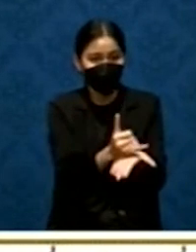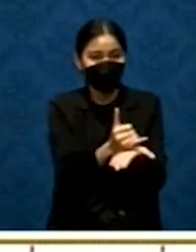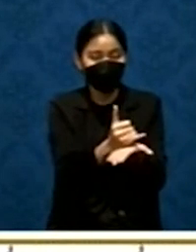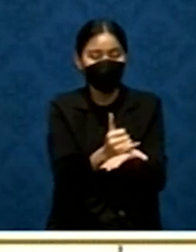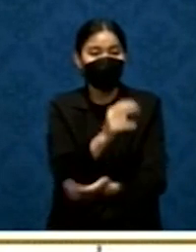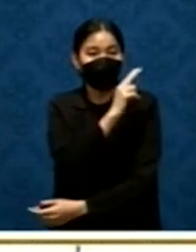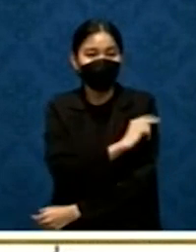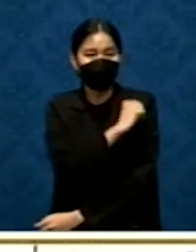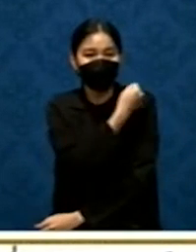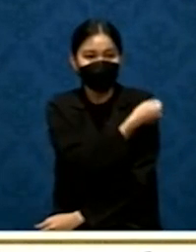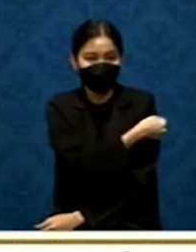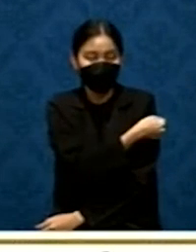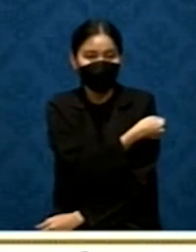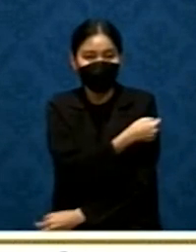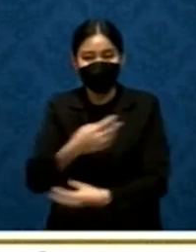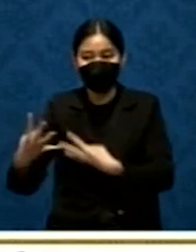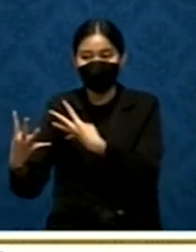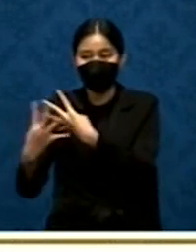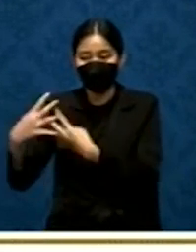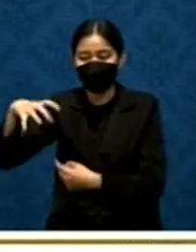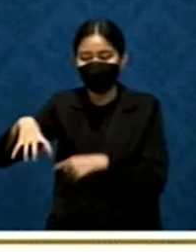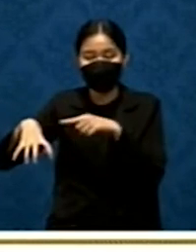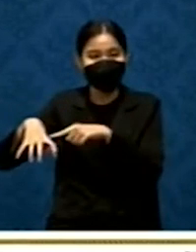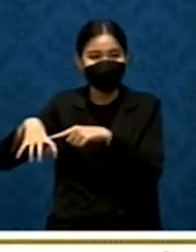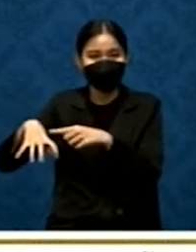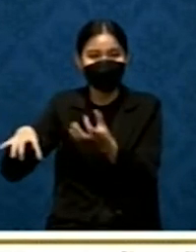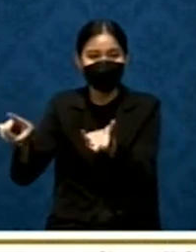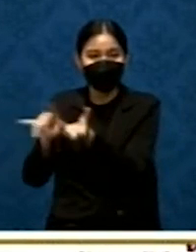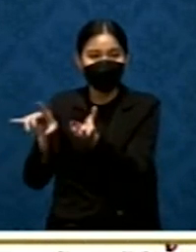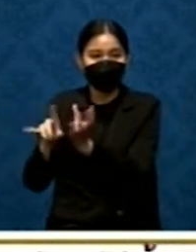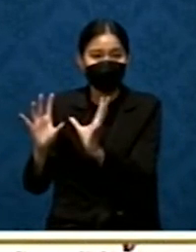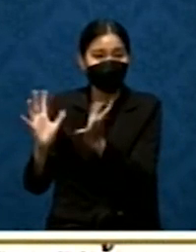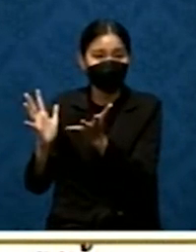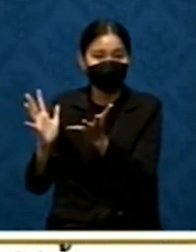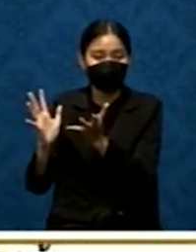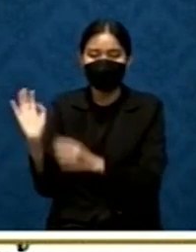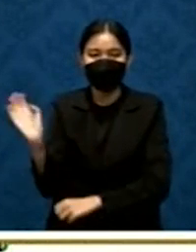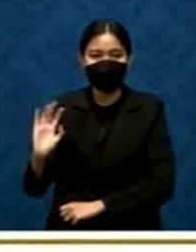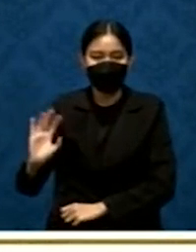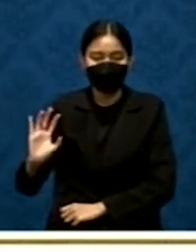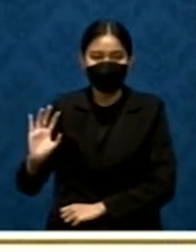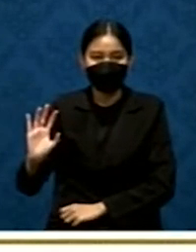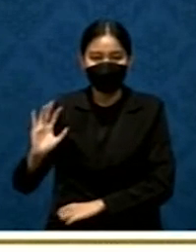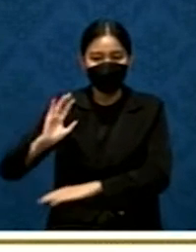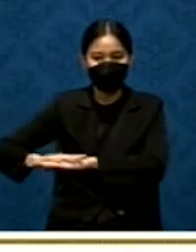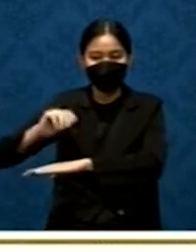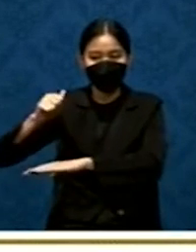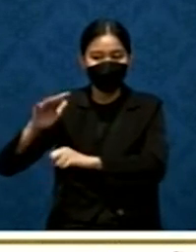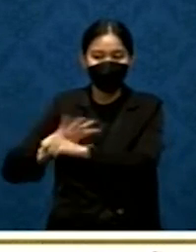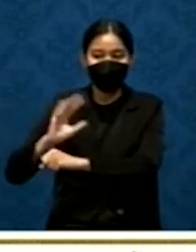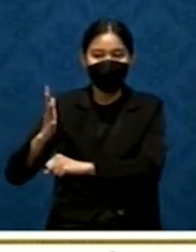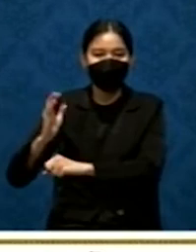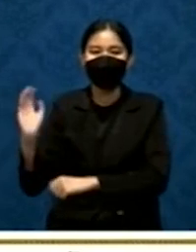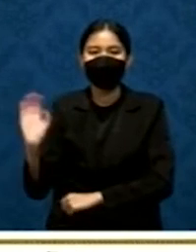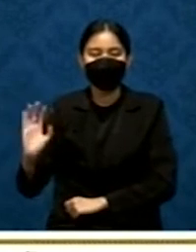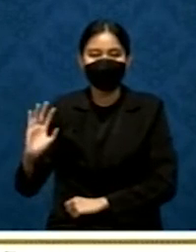ของราชทัณฑ์ไม่มีประสิทธิภาพหรือไม่มีความสามารถใดๆทั้งสิ้นความจริง